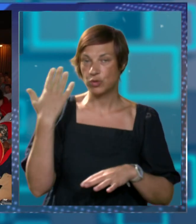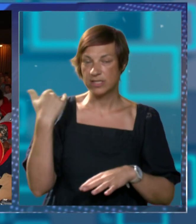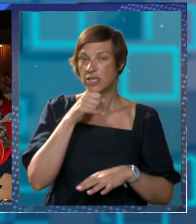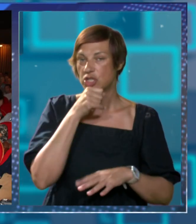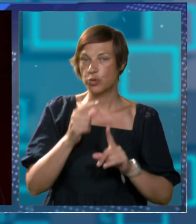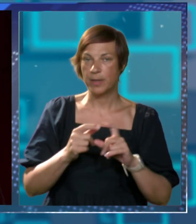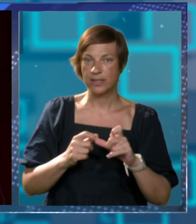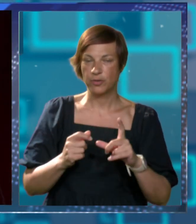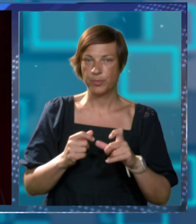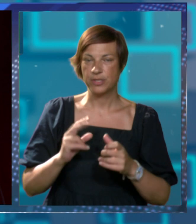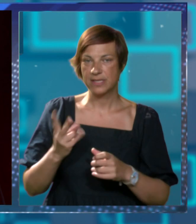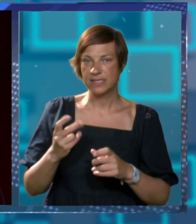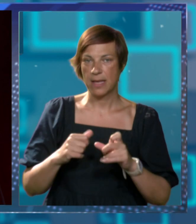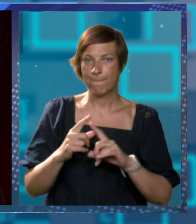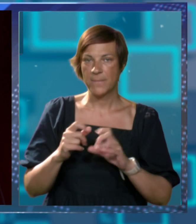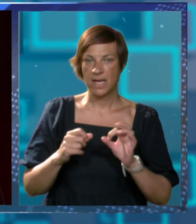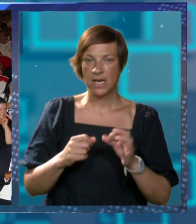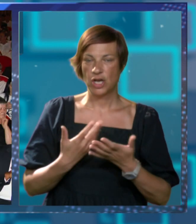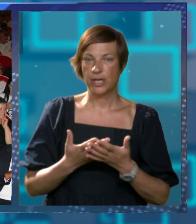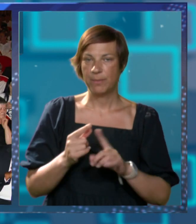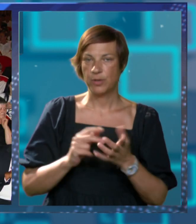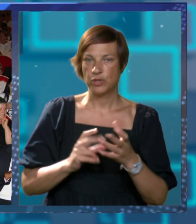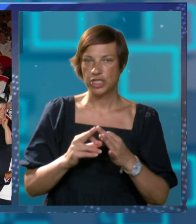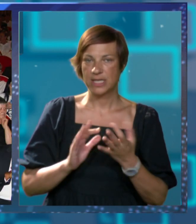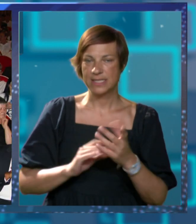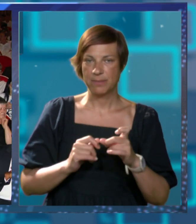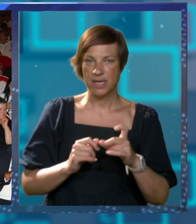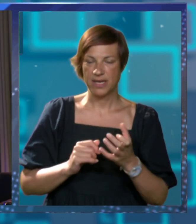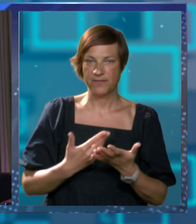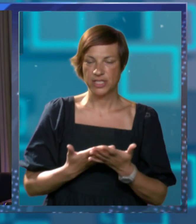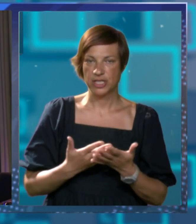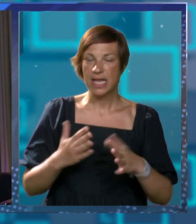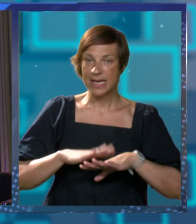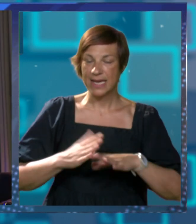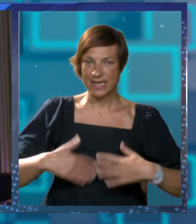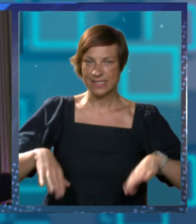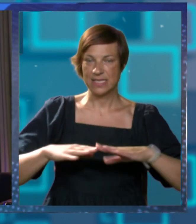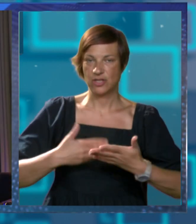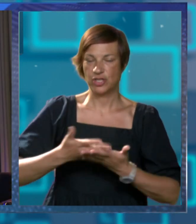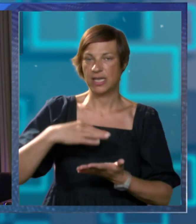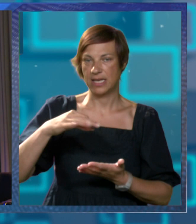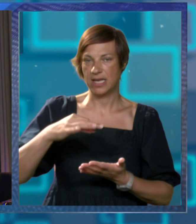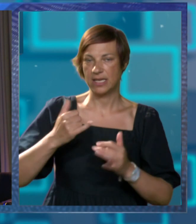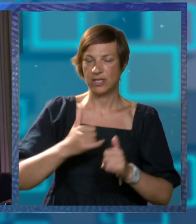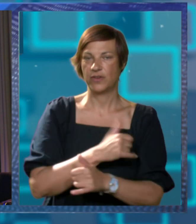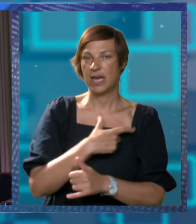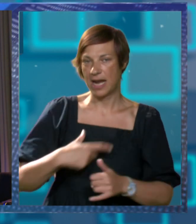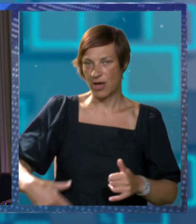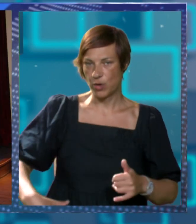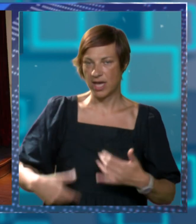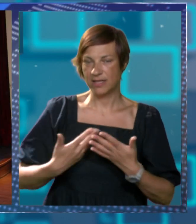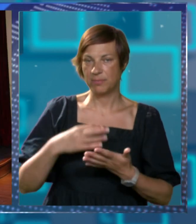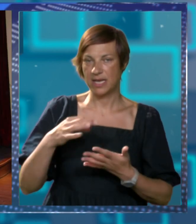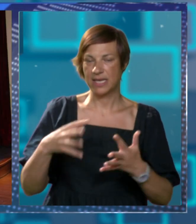nazočili župan Nikola Dobroslavić, njegov zamjenik Joško Cebalo i pročelnica Žaklina Marević. Na sjednici su dodijeljene nagrade ovogodišnjim laureatima,